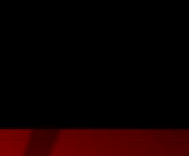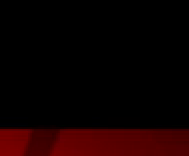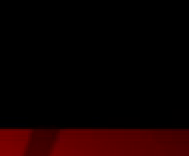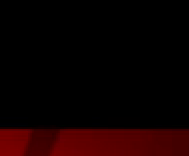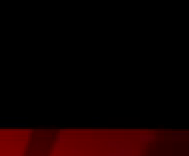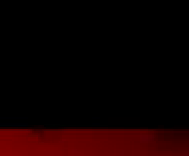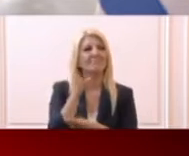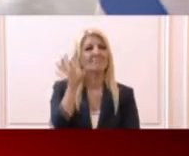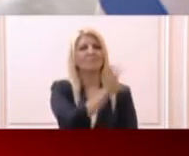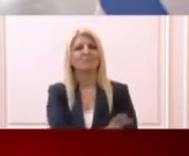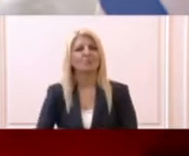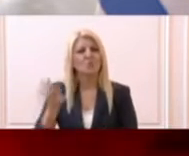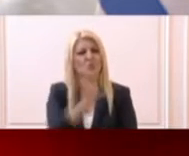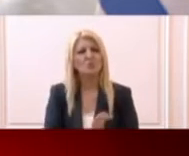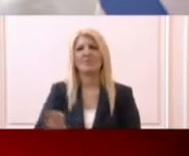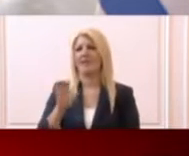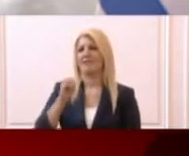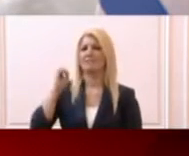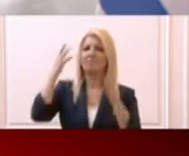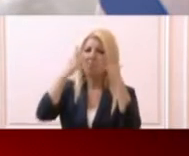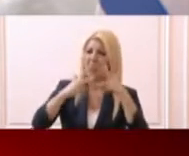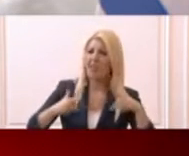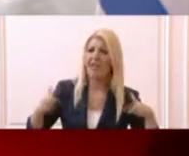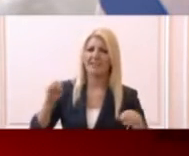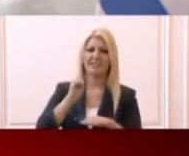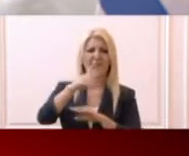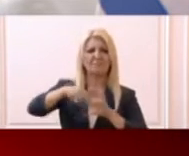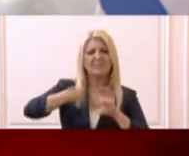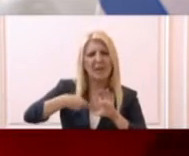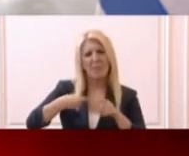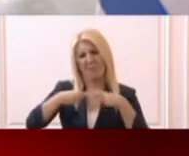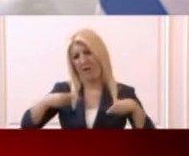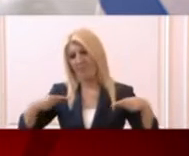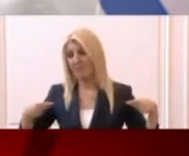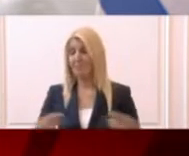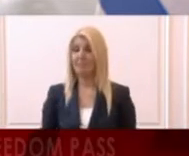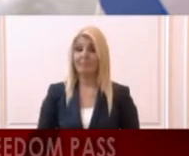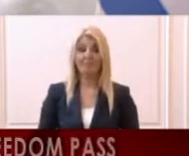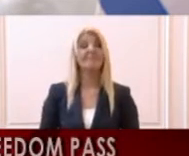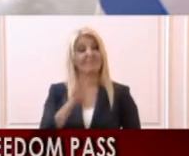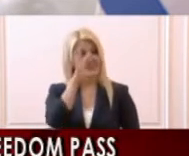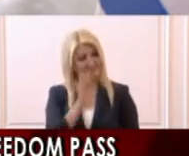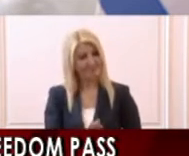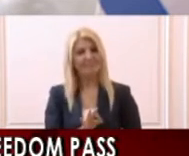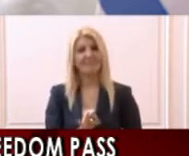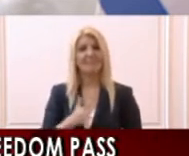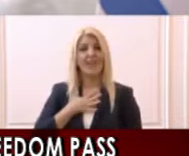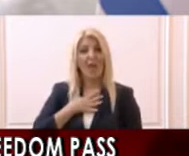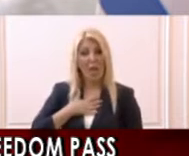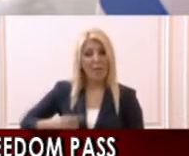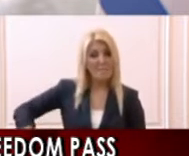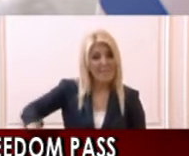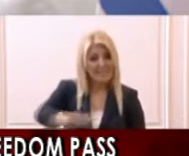ύψους 150 ευρώ. Πρόκειται, όπως είπα, για μία οφειλή προς την